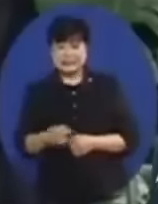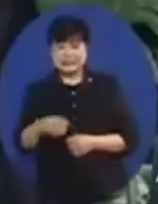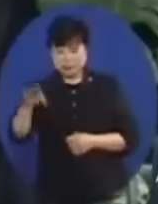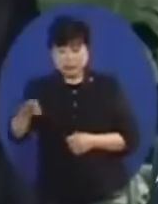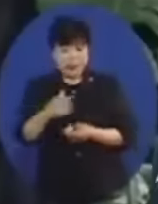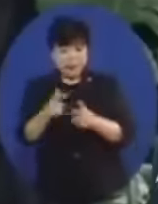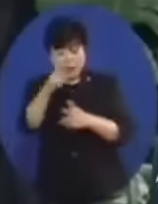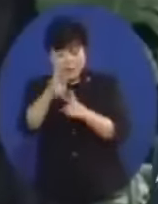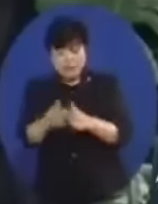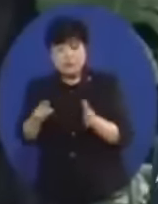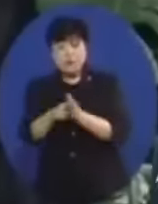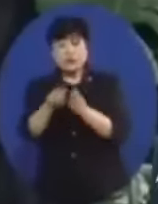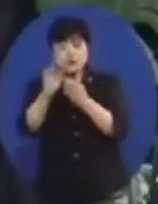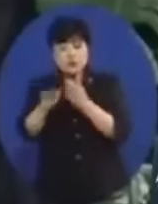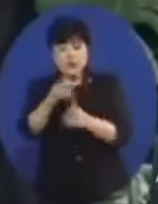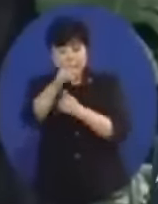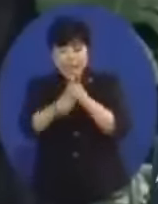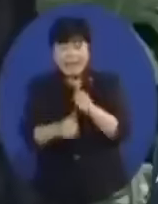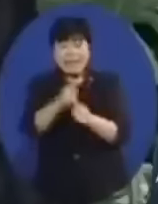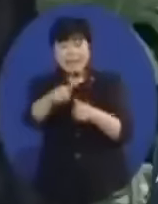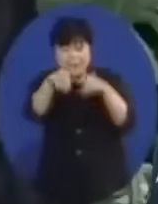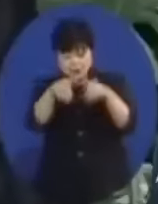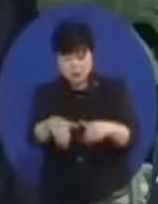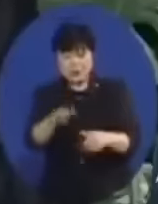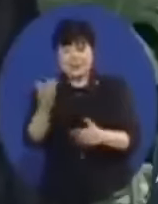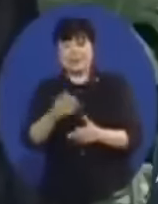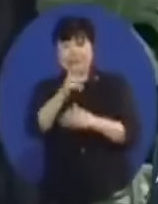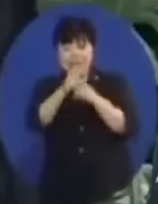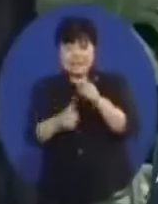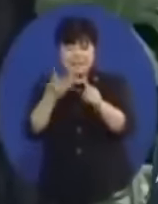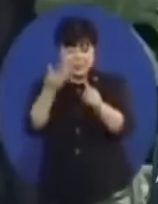아닙니다. 예수 믿고 난 다음 하나님이 여러분에게